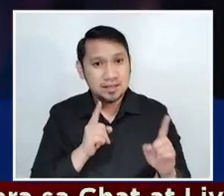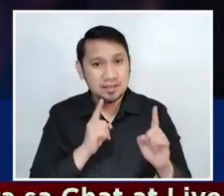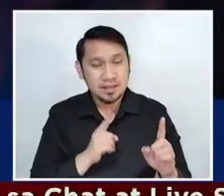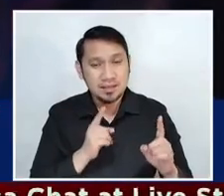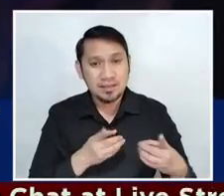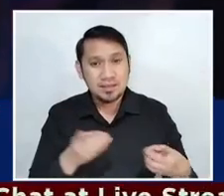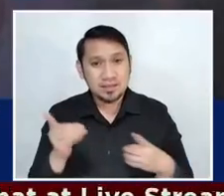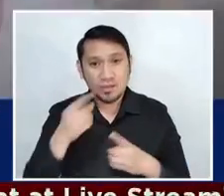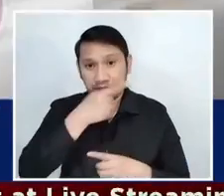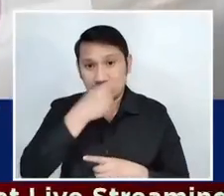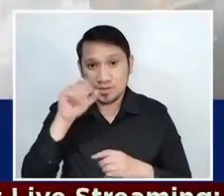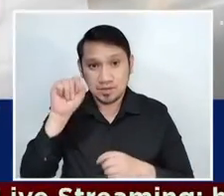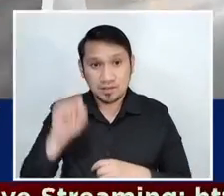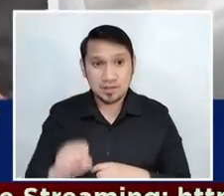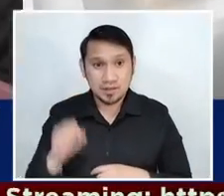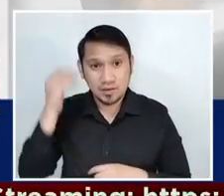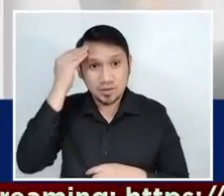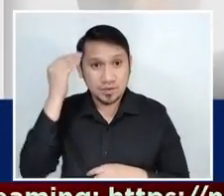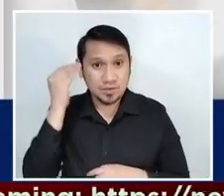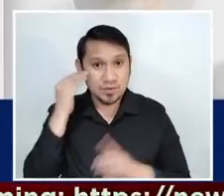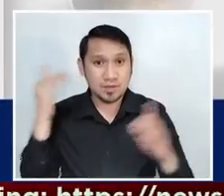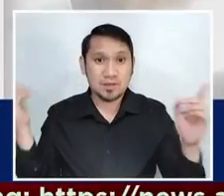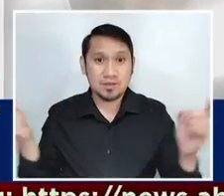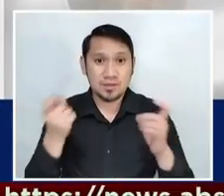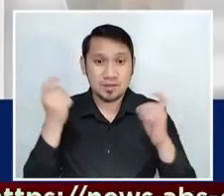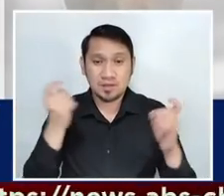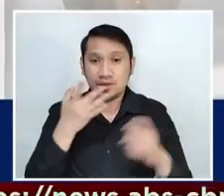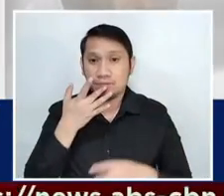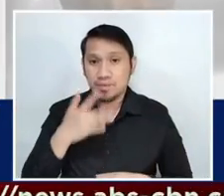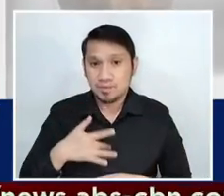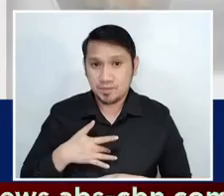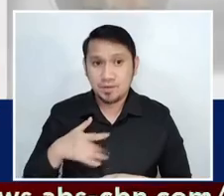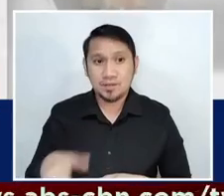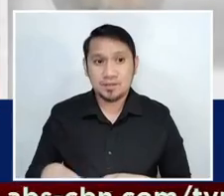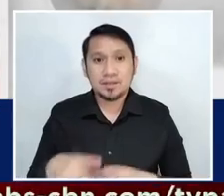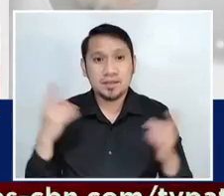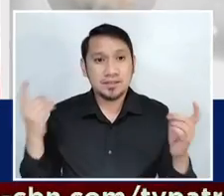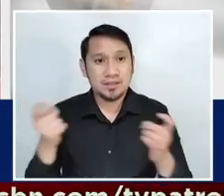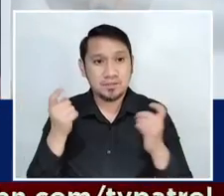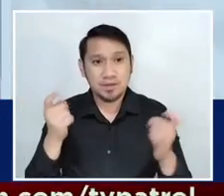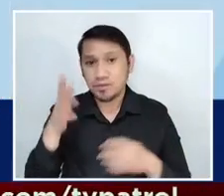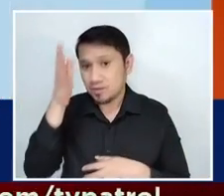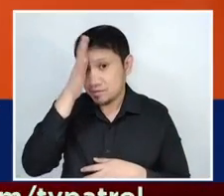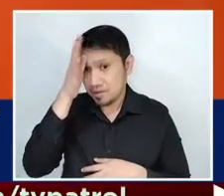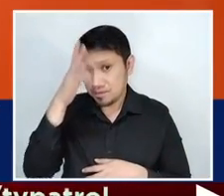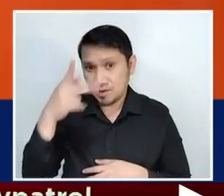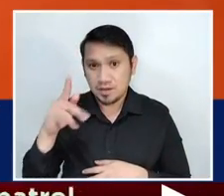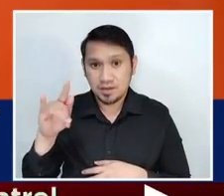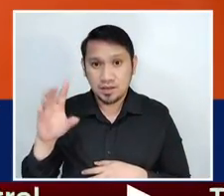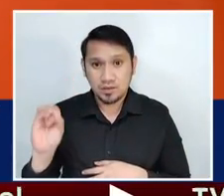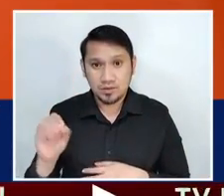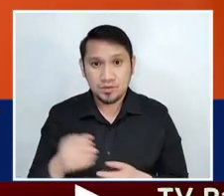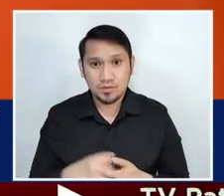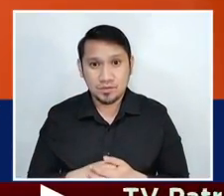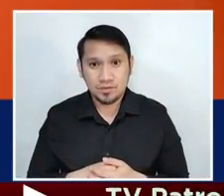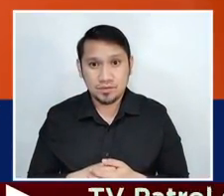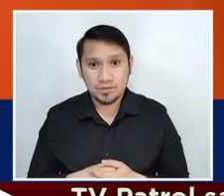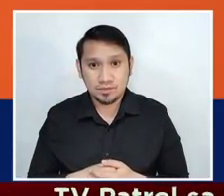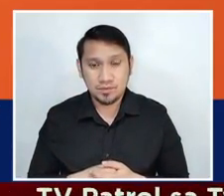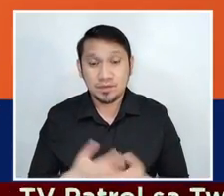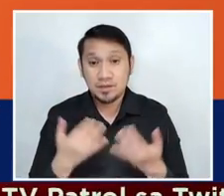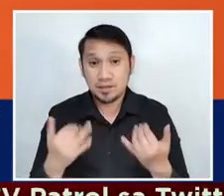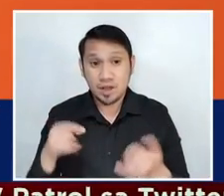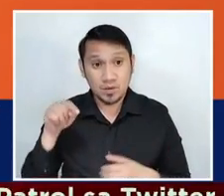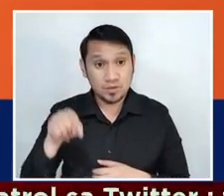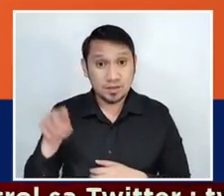nasa South Korea siya para sa pagdiriwang ng birthday ng amang si dating Senador Kiko Pangilinan. 18 adjectives to describe. Ngayong